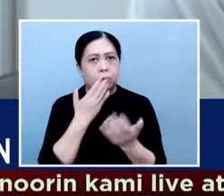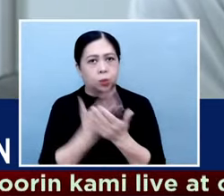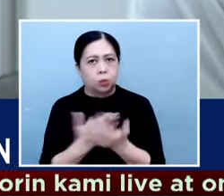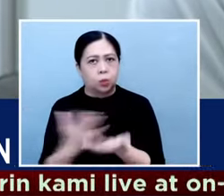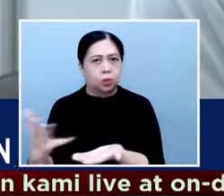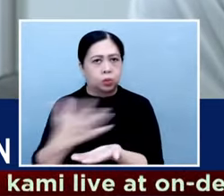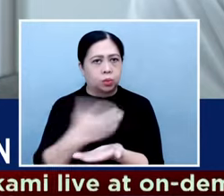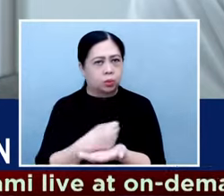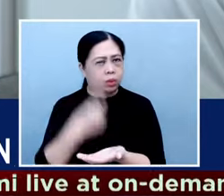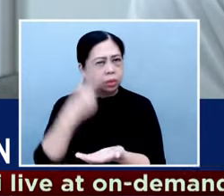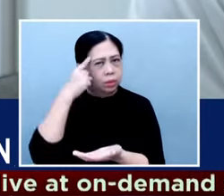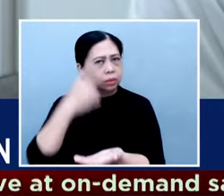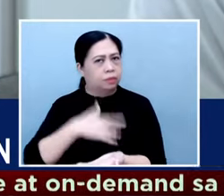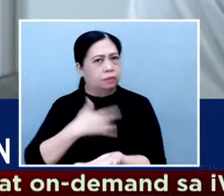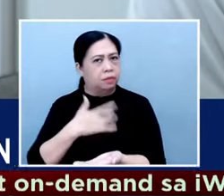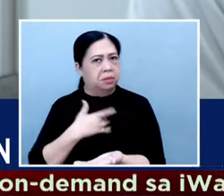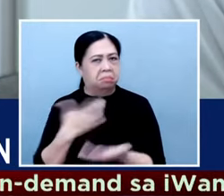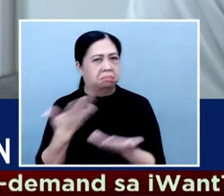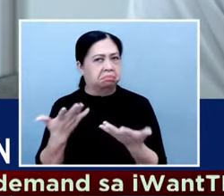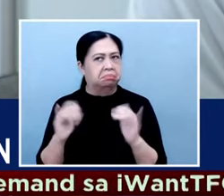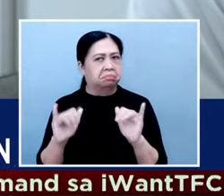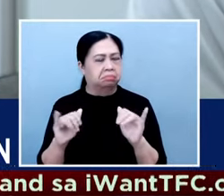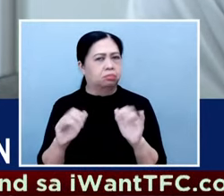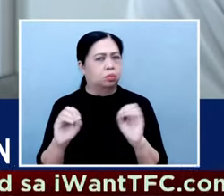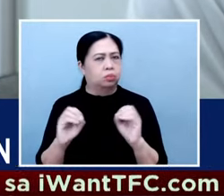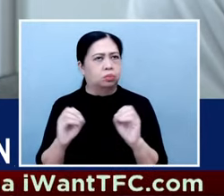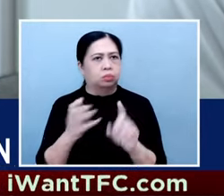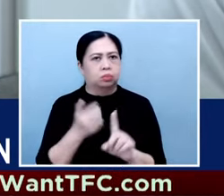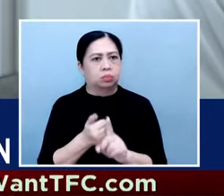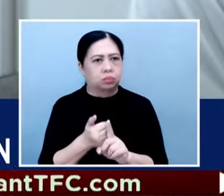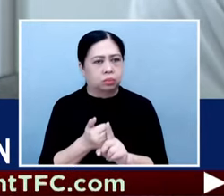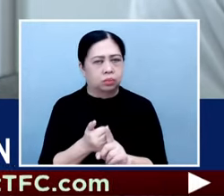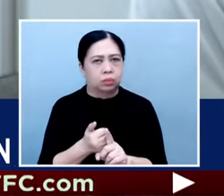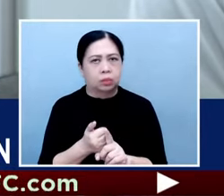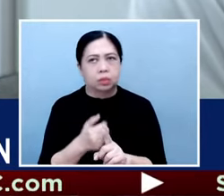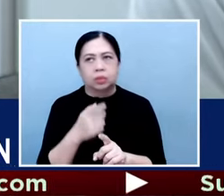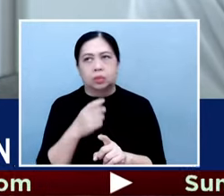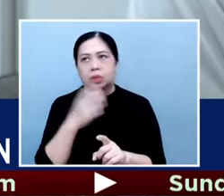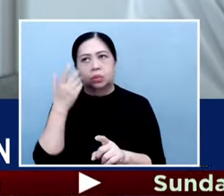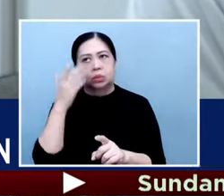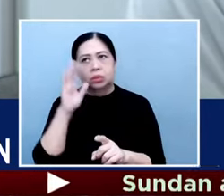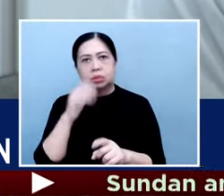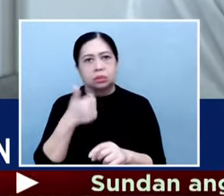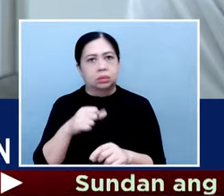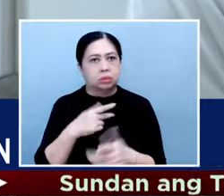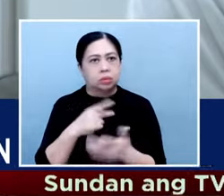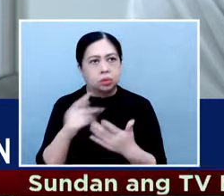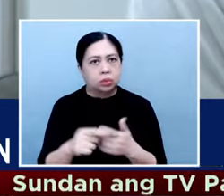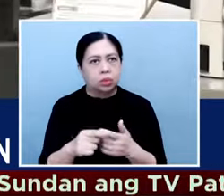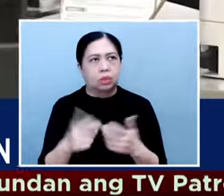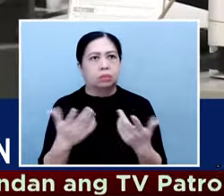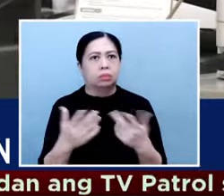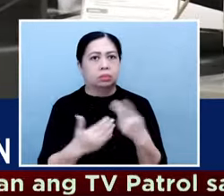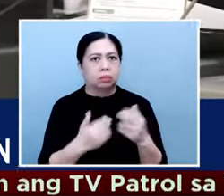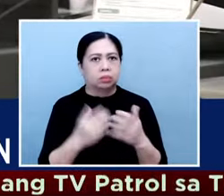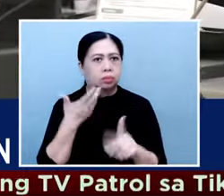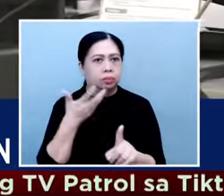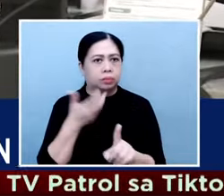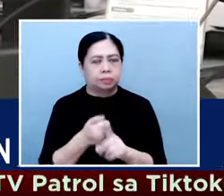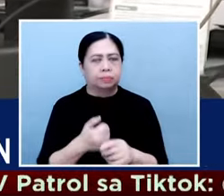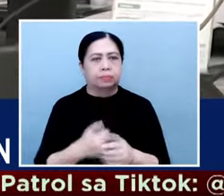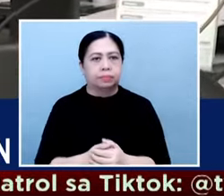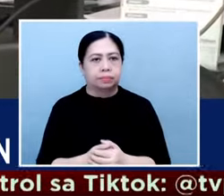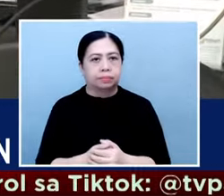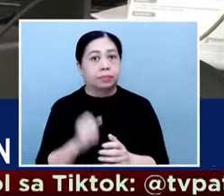ko walang maapektuhan, no? I don't think any of the programs, any of the packages, nothing will be affected.